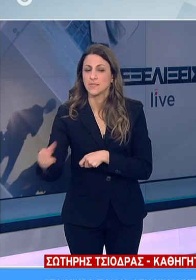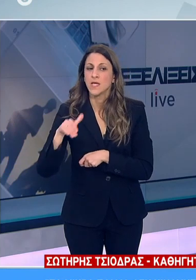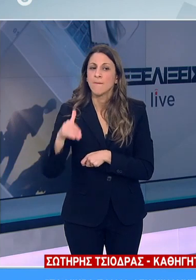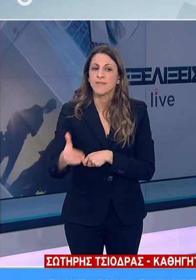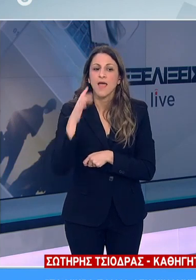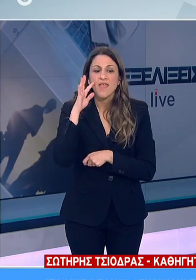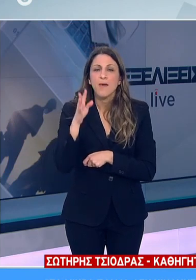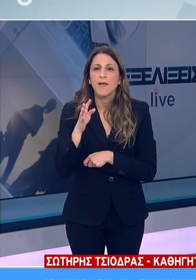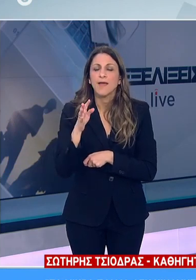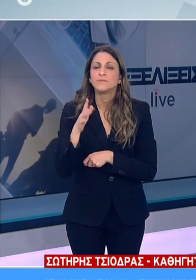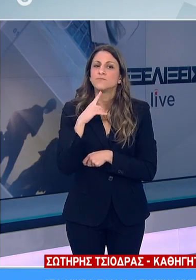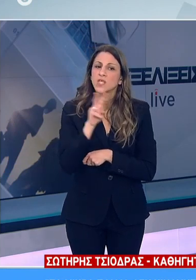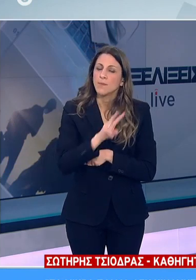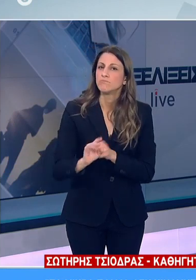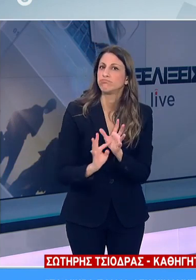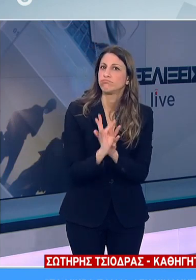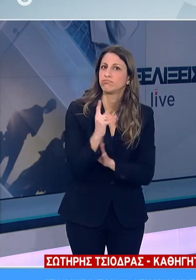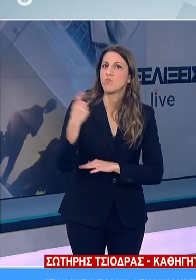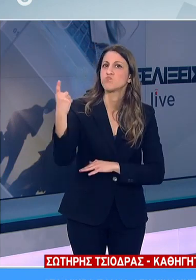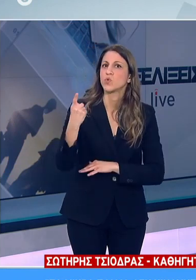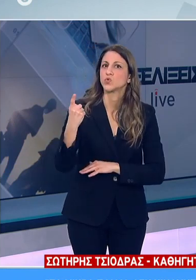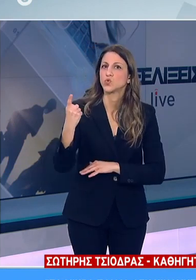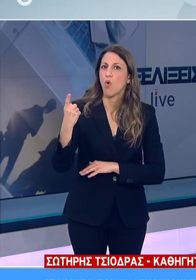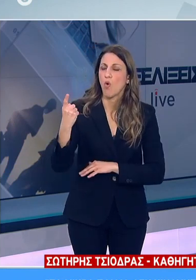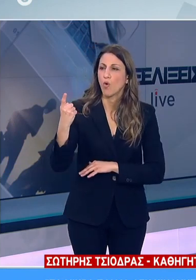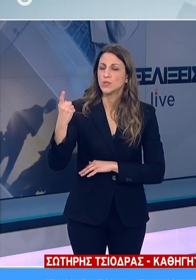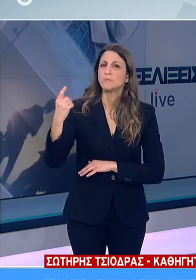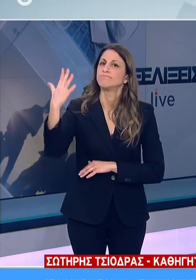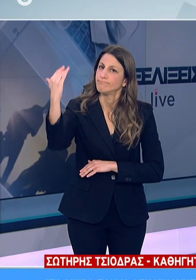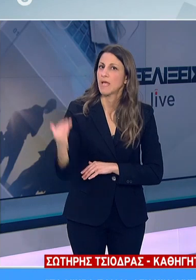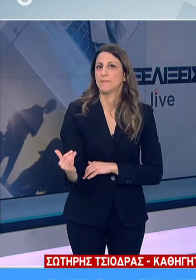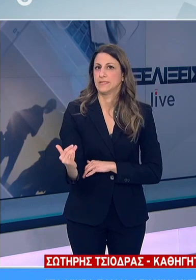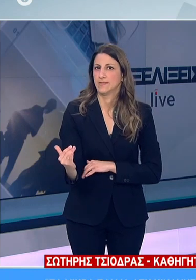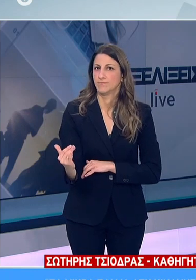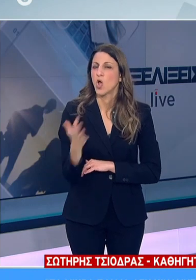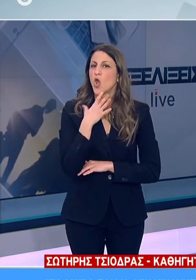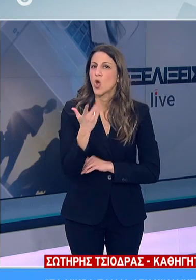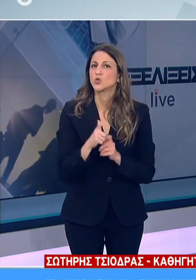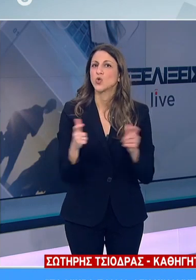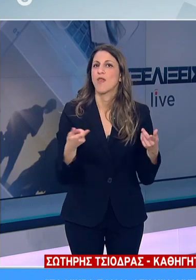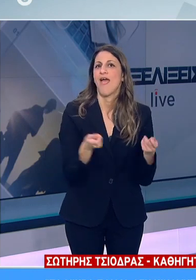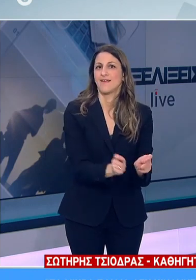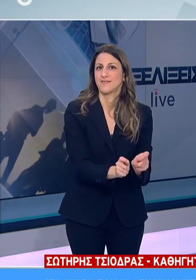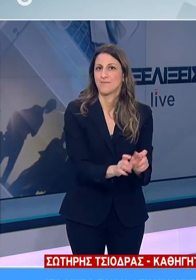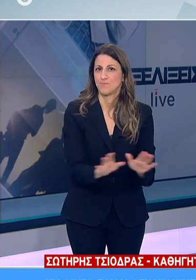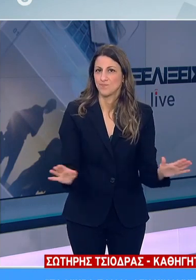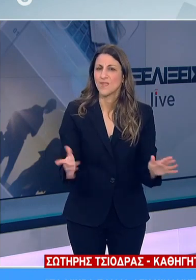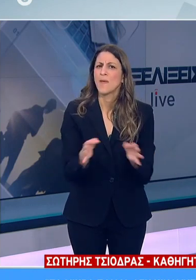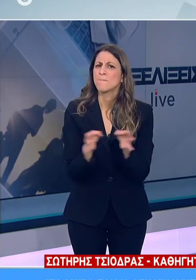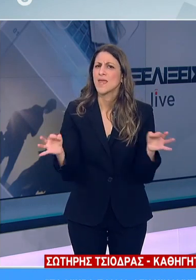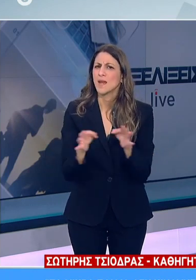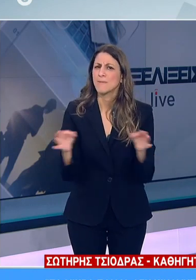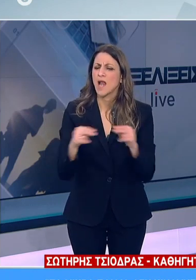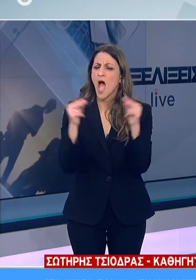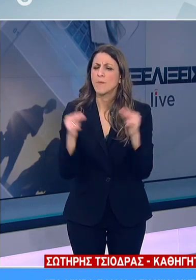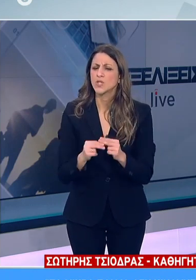όλη αντιμετώπιση της πανδημίας. Φαίνεται ότι είχε μια επίδραση, είπα σας είπα συνολικά ότι όλα τα μέτρα μαζί δούλεψαν σε ένα περίπου 80%